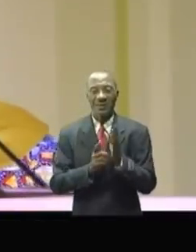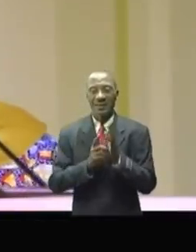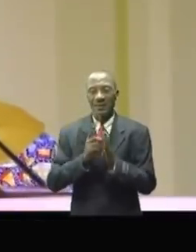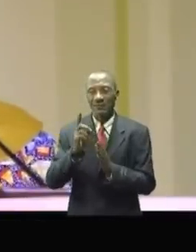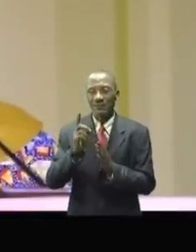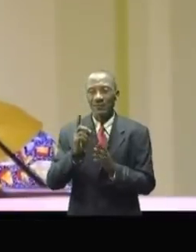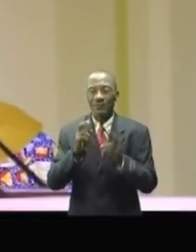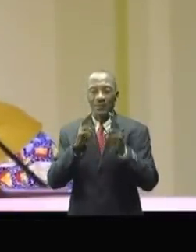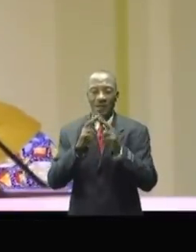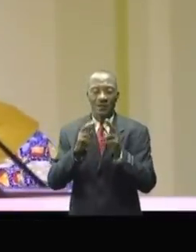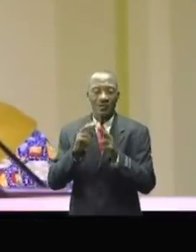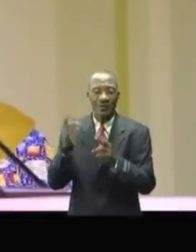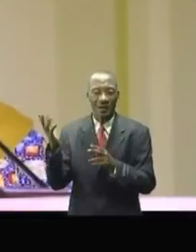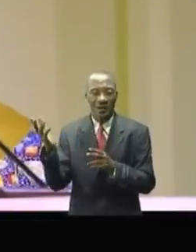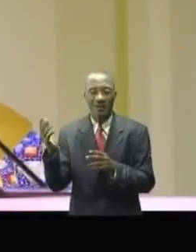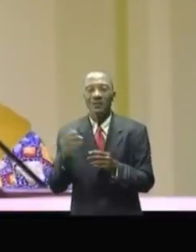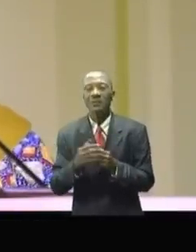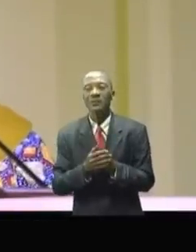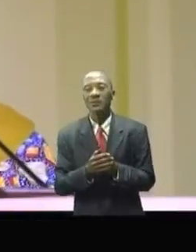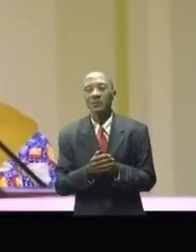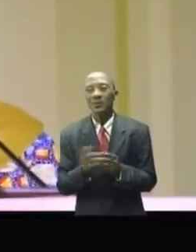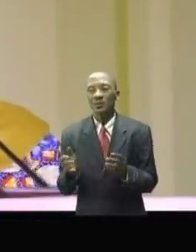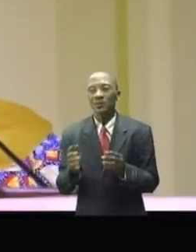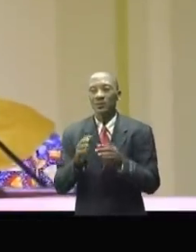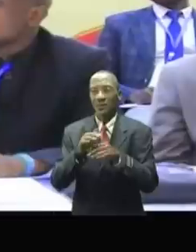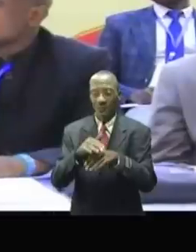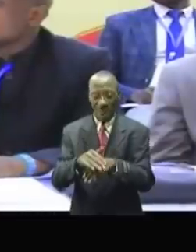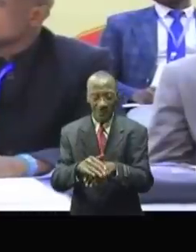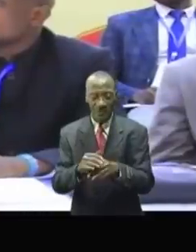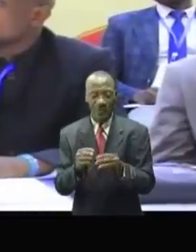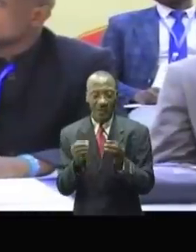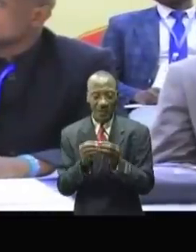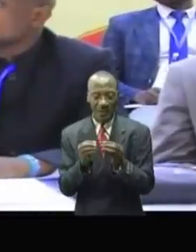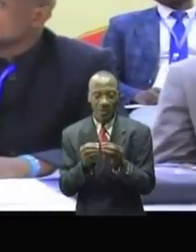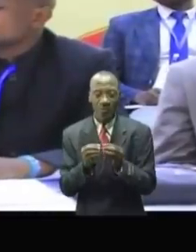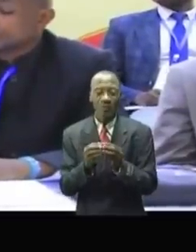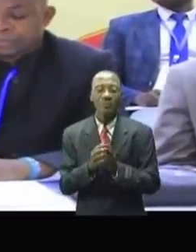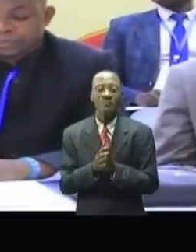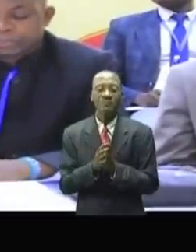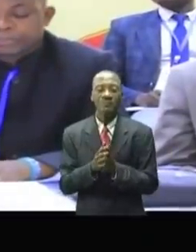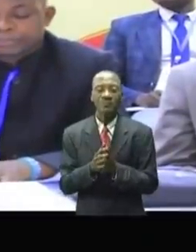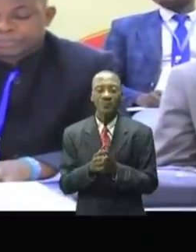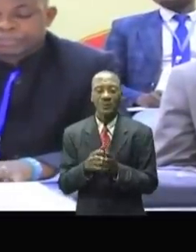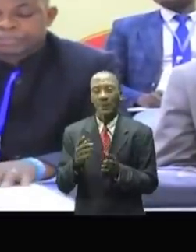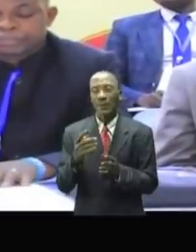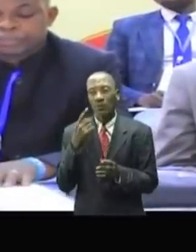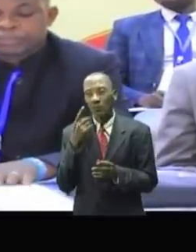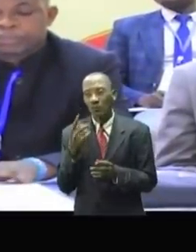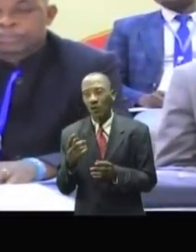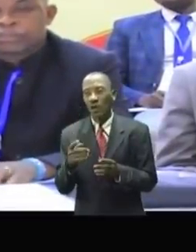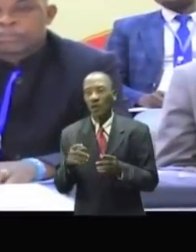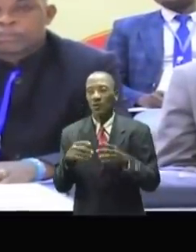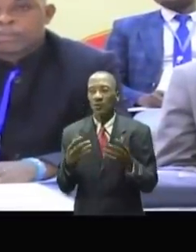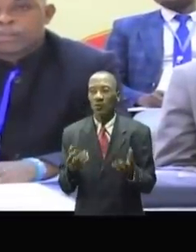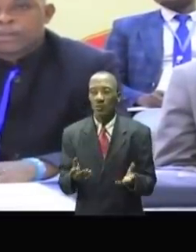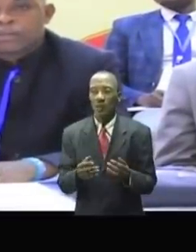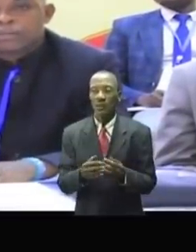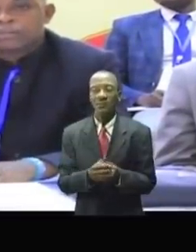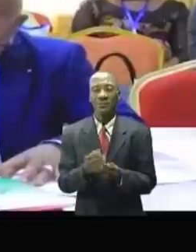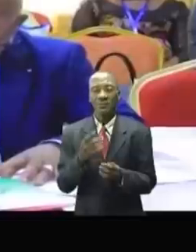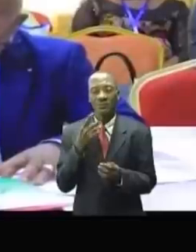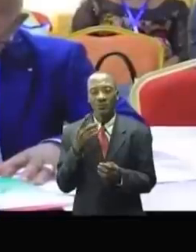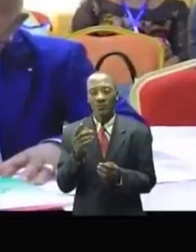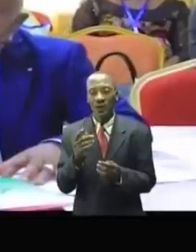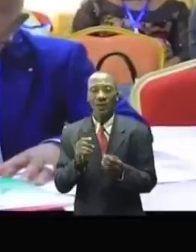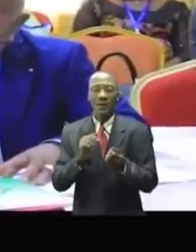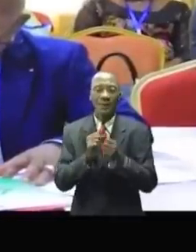clôturé l'atelier national de démarrage du projet de renforcement de capacité en vue de mettre en œuvre les conventions de Bâle, de